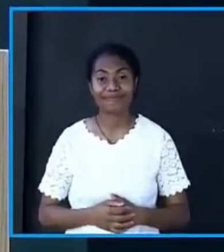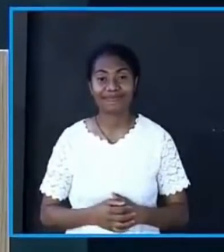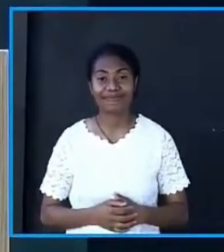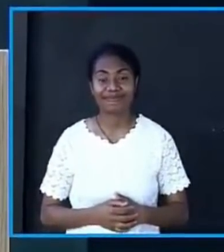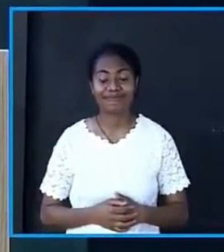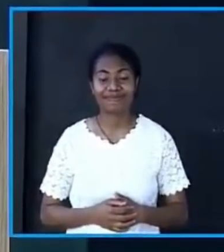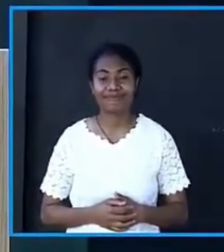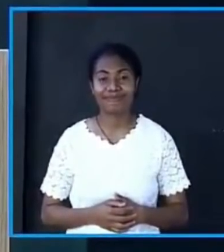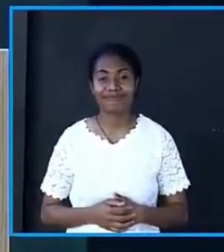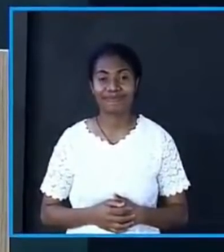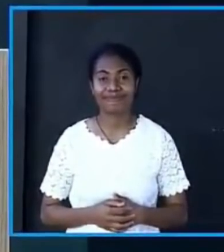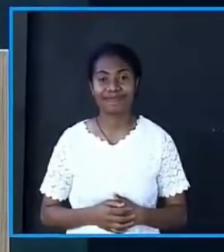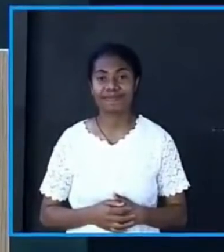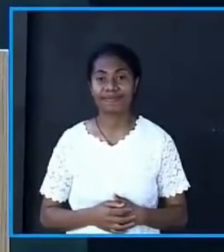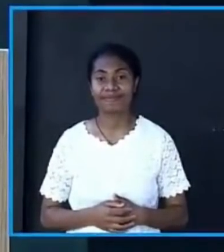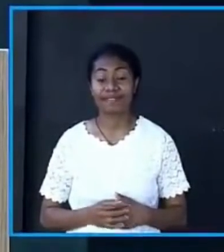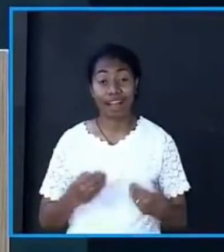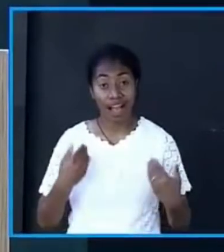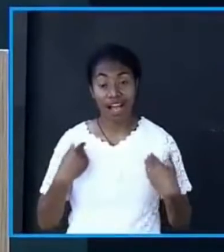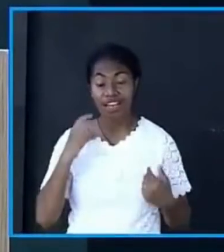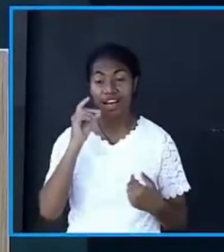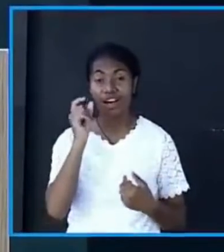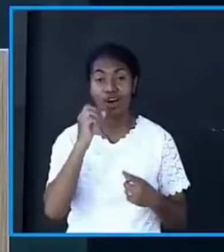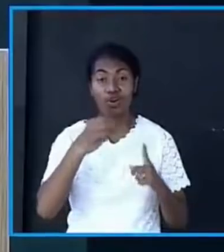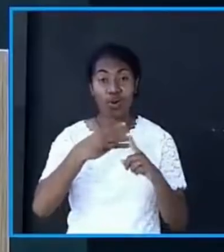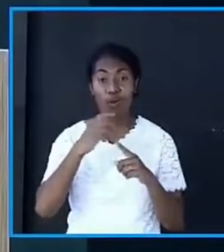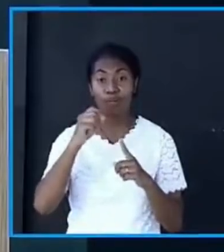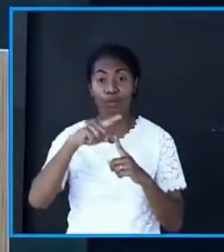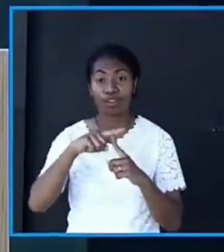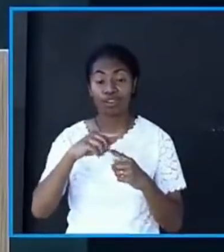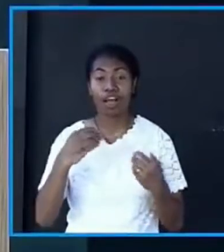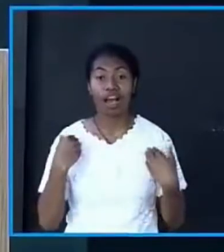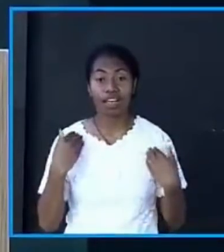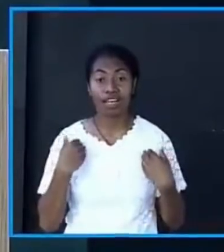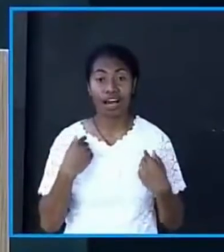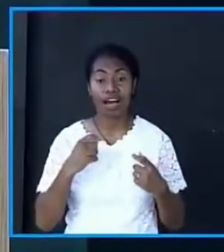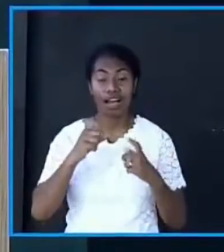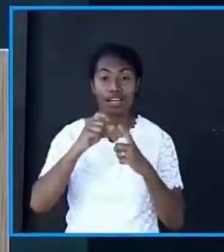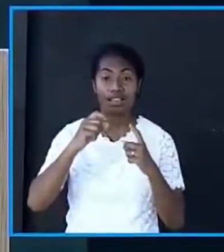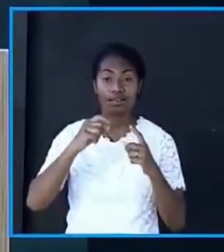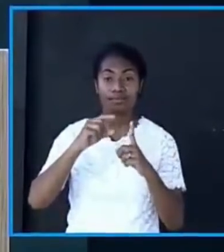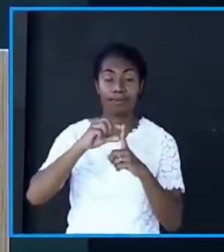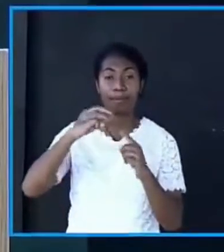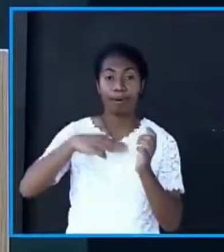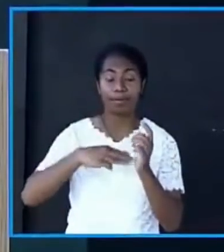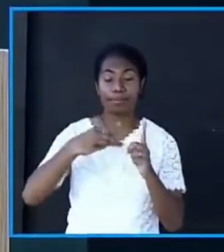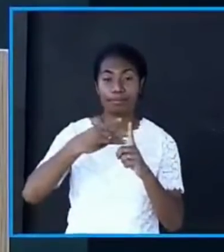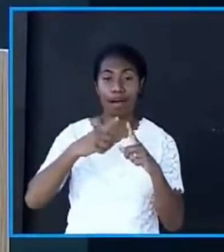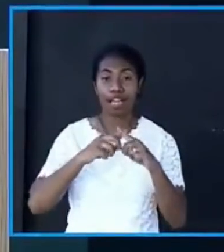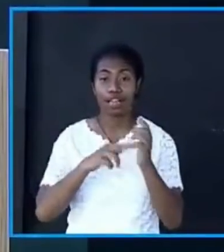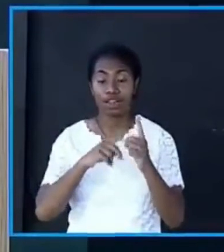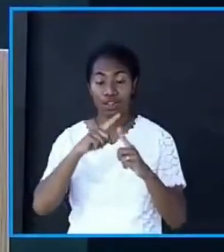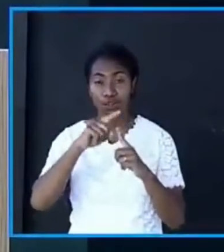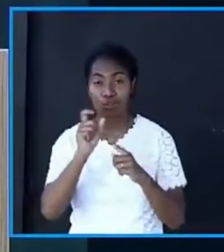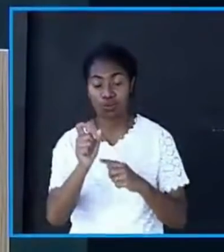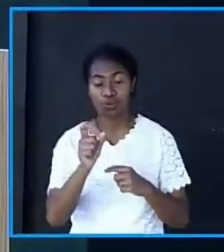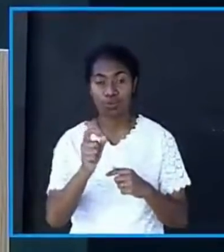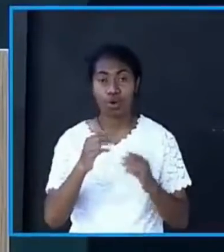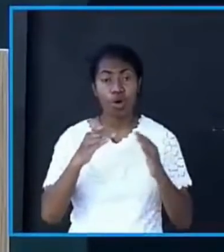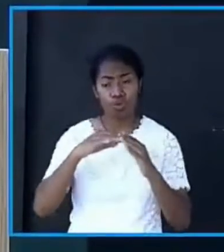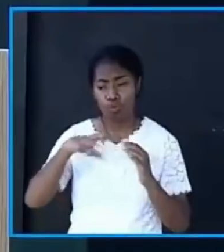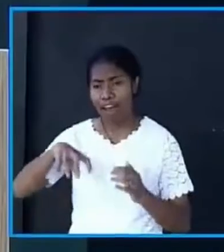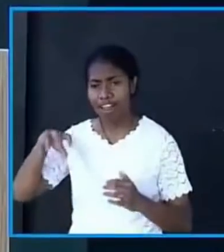Hai ada robot untuk satpam atau pembantu rumah tangga misalnya seperti robot dari Jepang ini